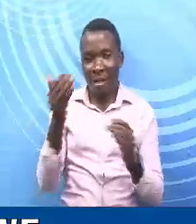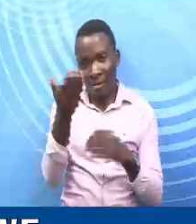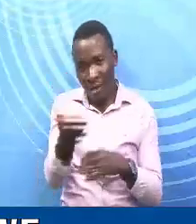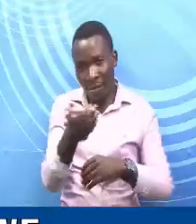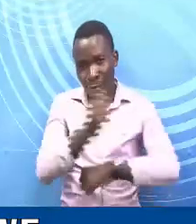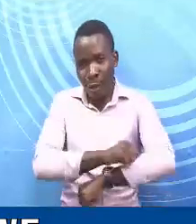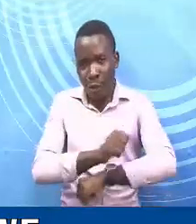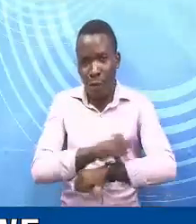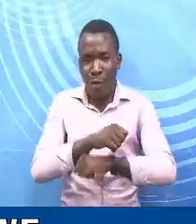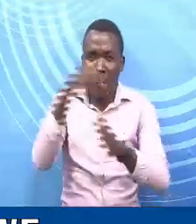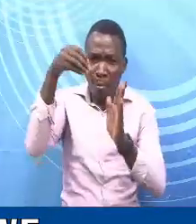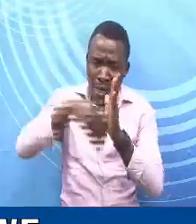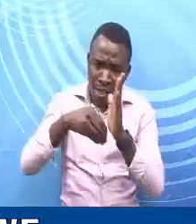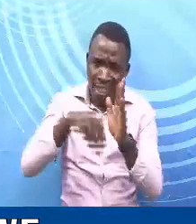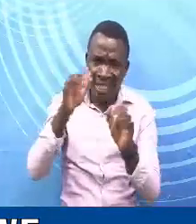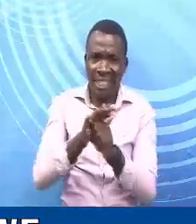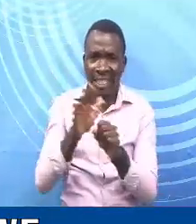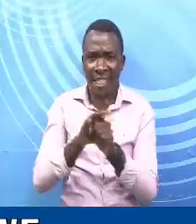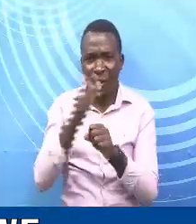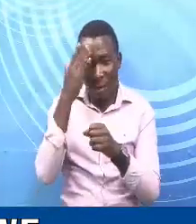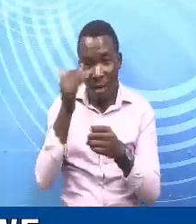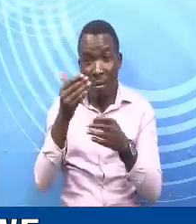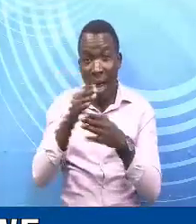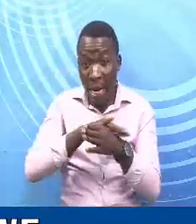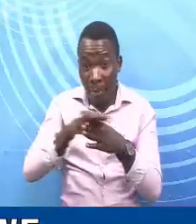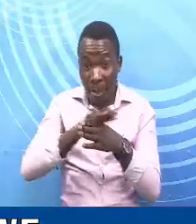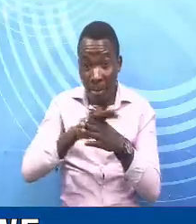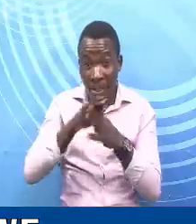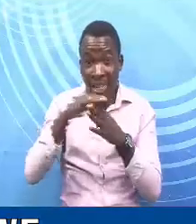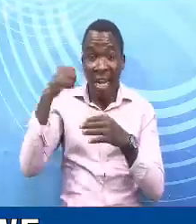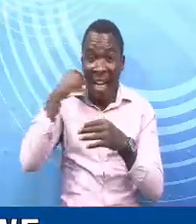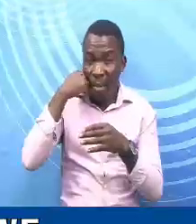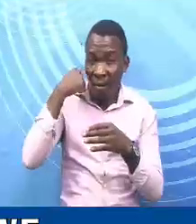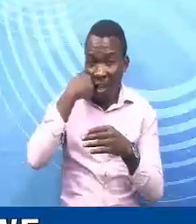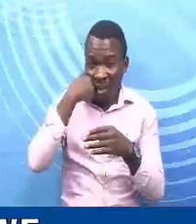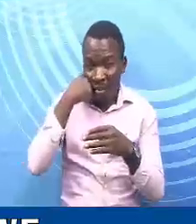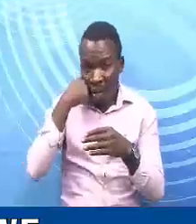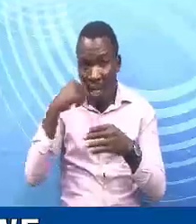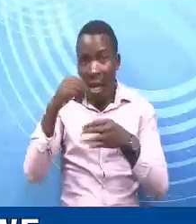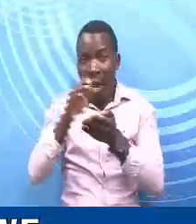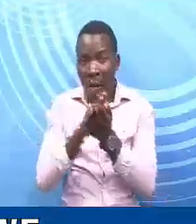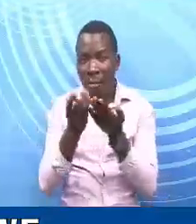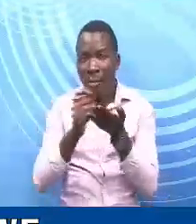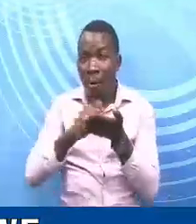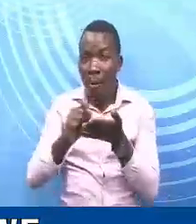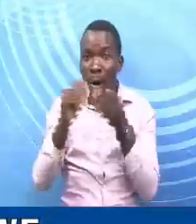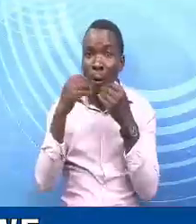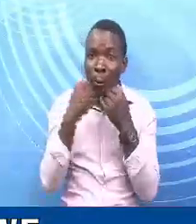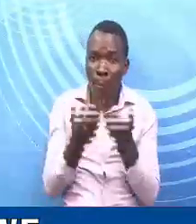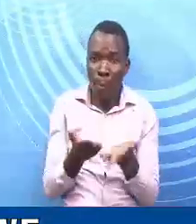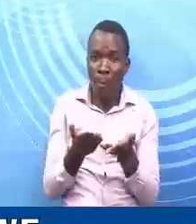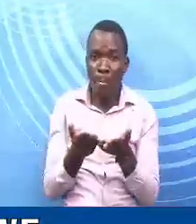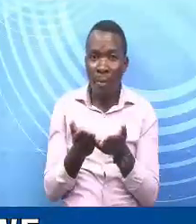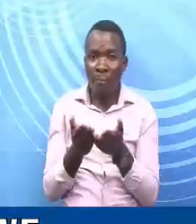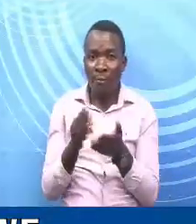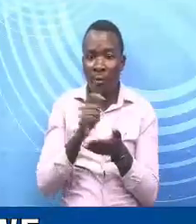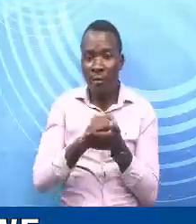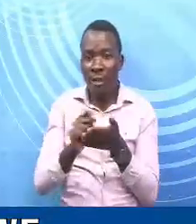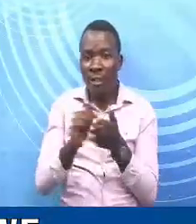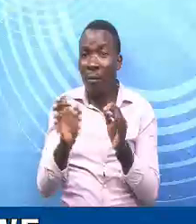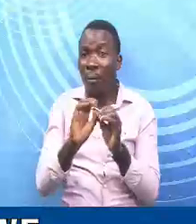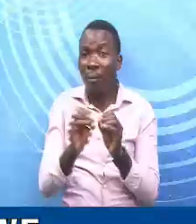cyane kuko bahugiraga mu mafilime nta amakayi dekada nta wafataga ikayi rwose